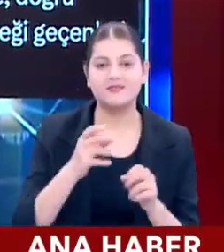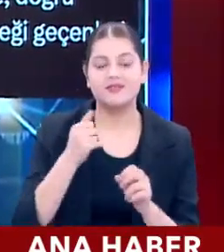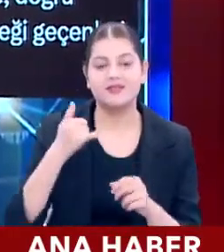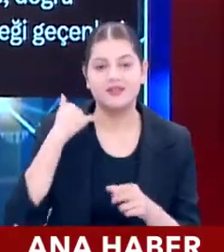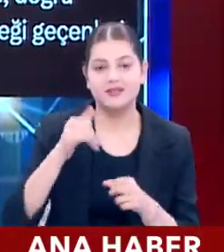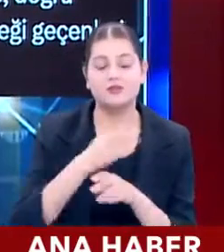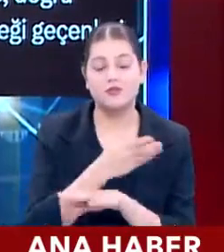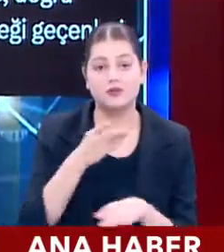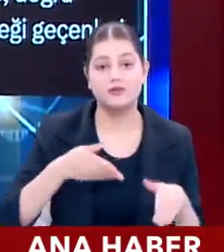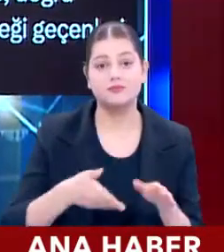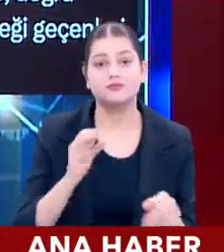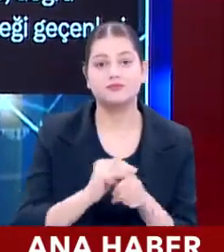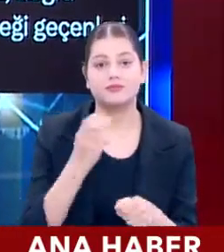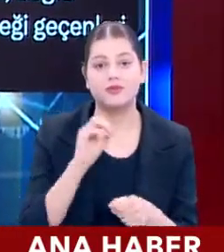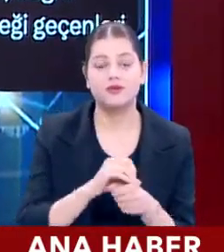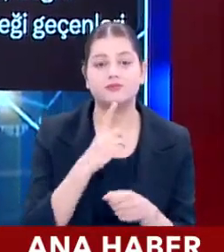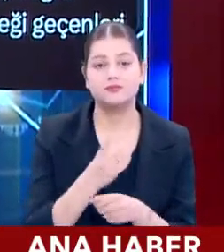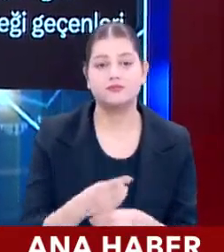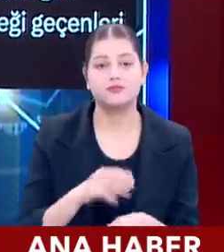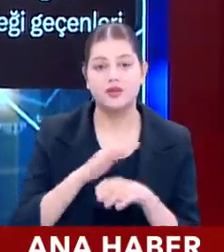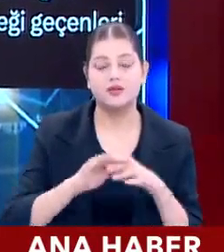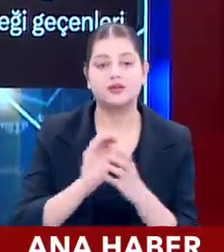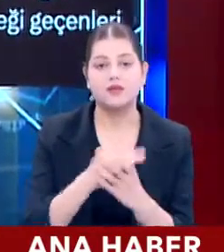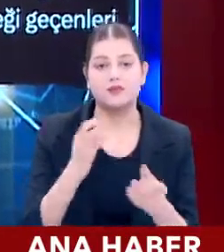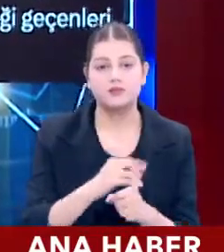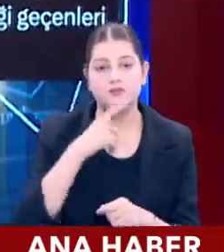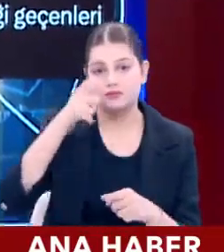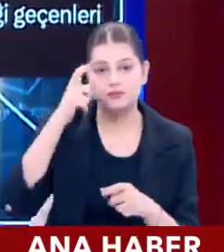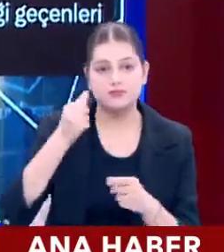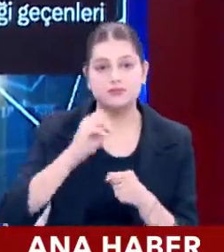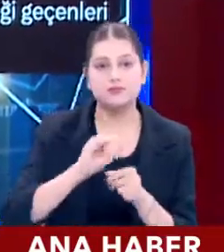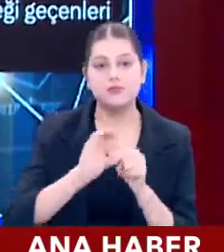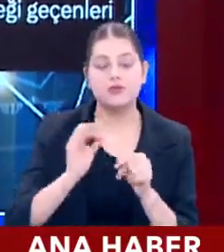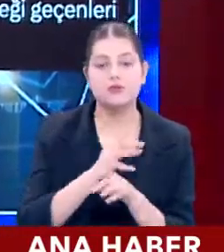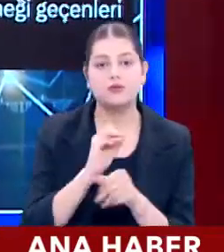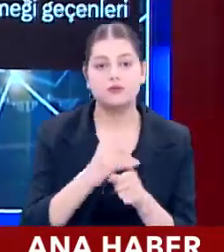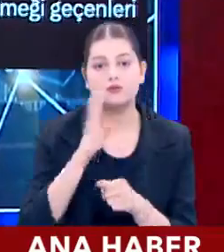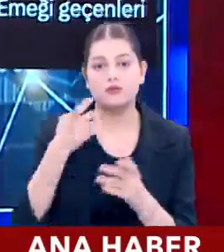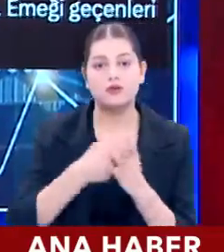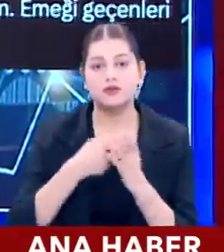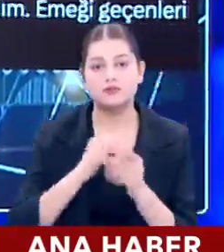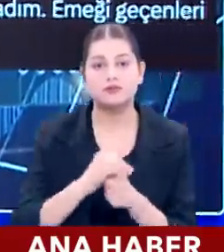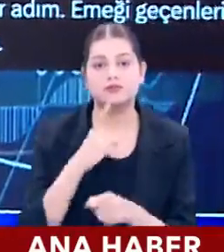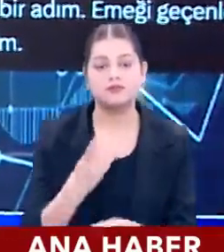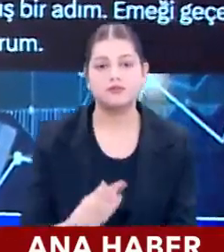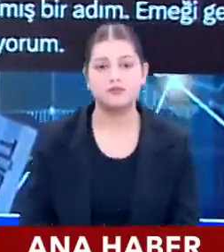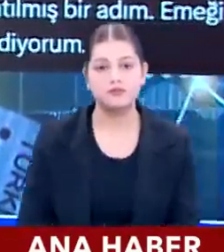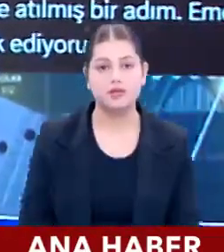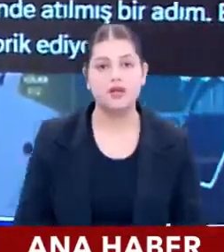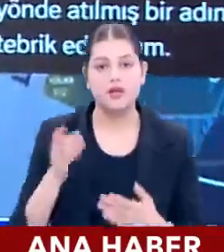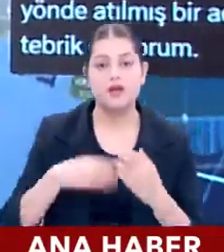iletişimle doğru yönde atılmış bir adım emeği geçenleri tebrik ediyorum e Türkiye'nin değerli ekonomistleridir dört isim çok kıymet ekonomistler